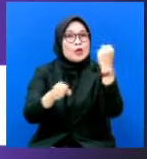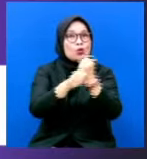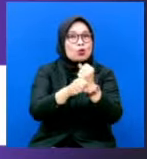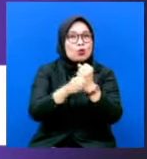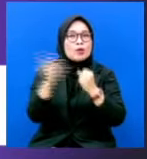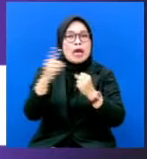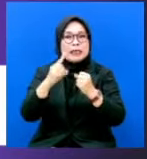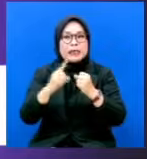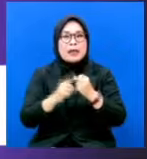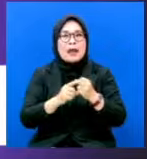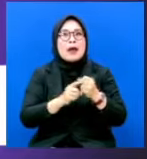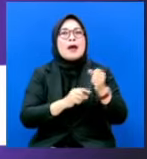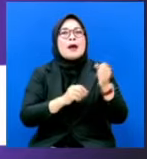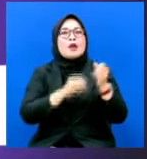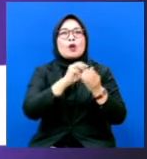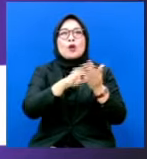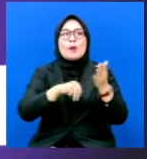pasanganalon nomor